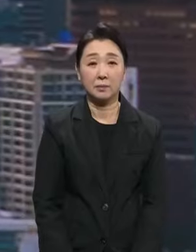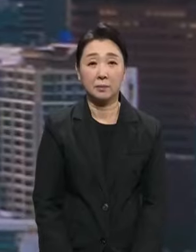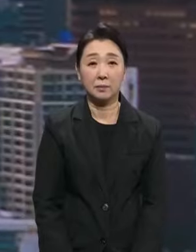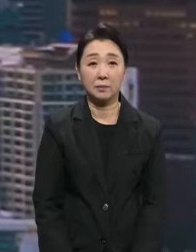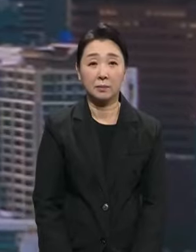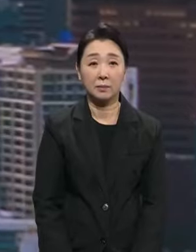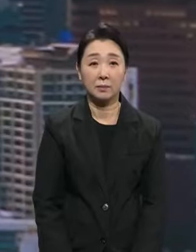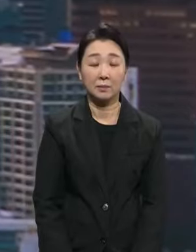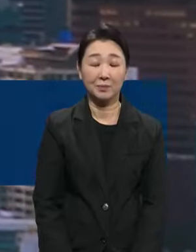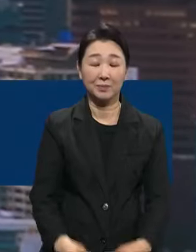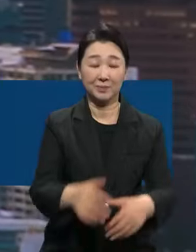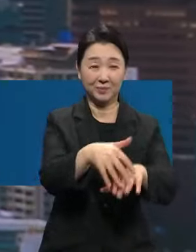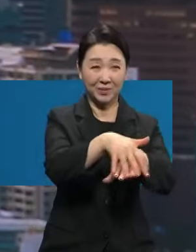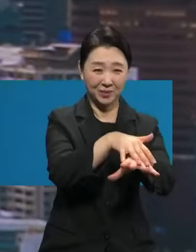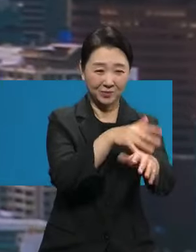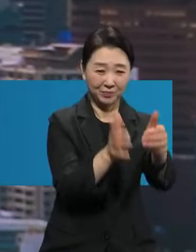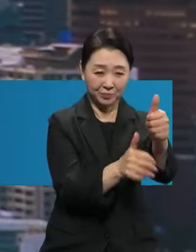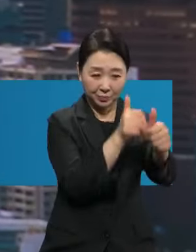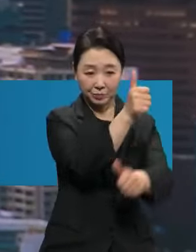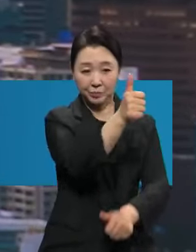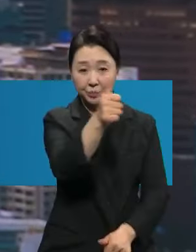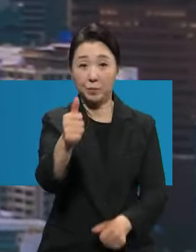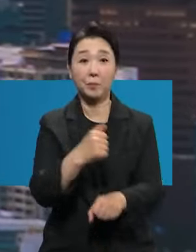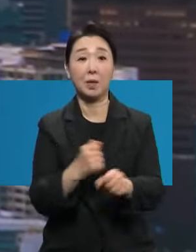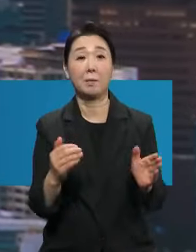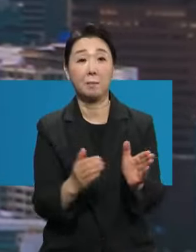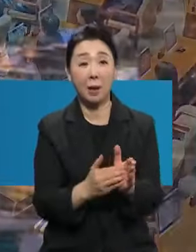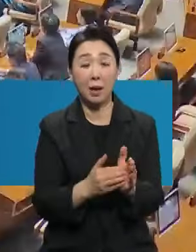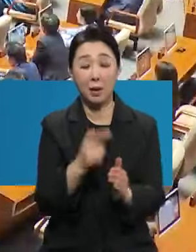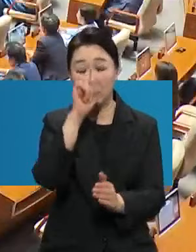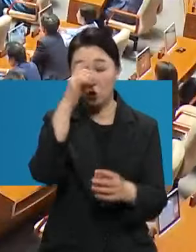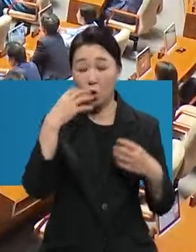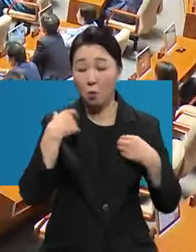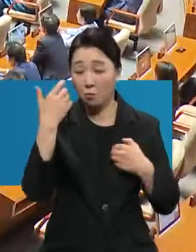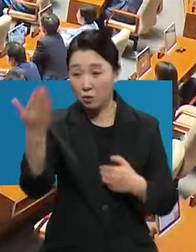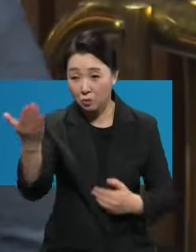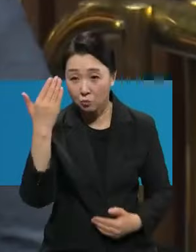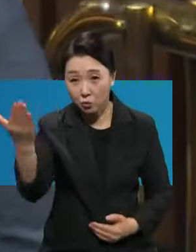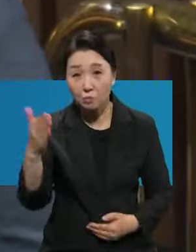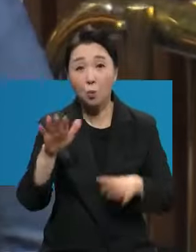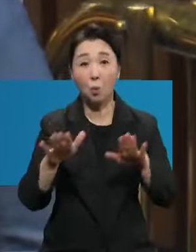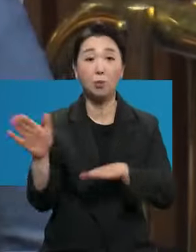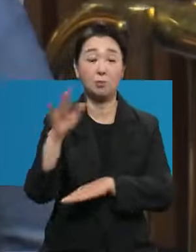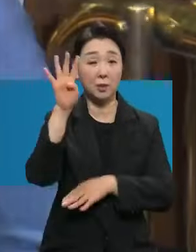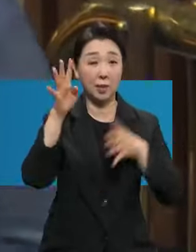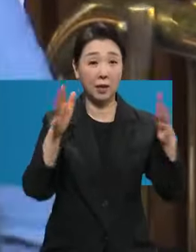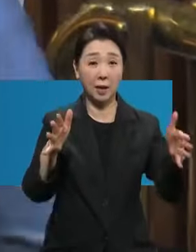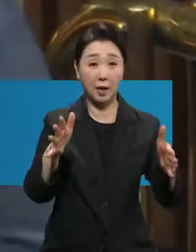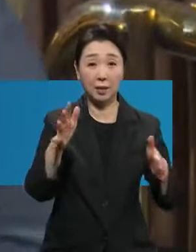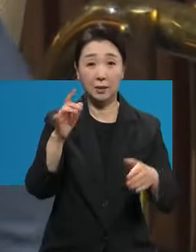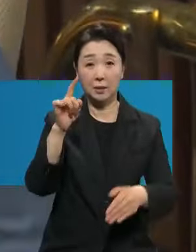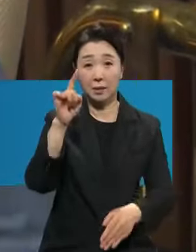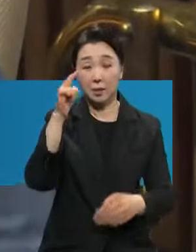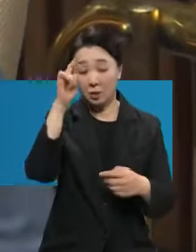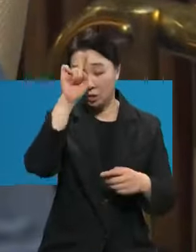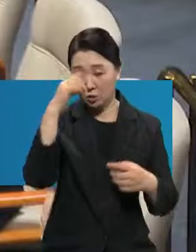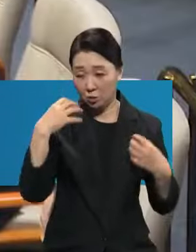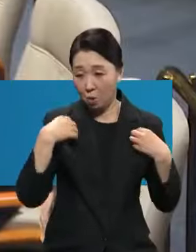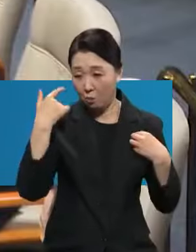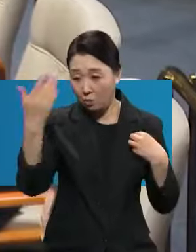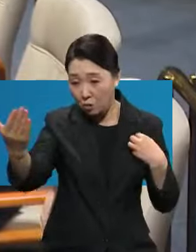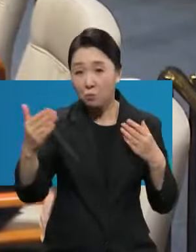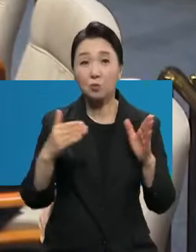원 구성을 마친 22대 국회 첫 대정부 질문이 오늘부터 사흘간 열립니다 민주당은 대정부 질문을 마친 뒤에